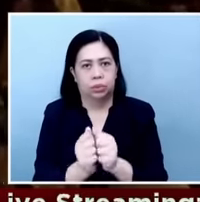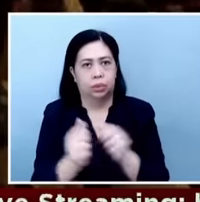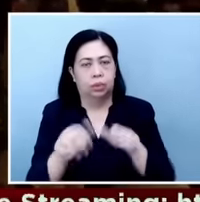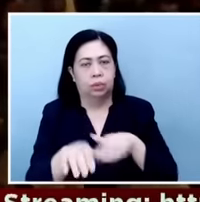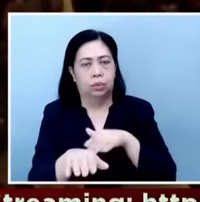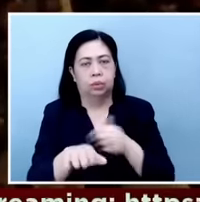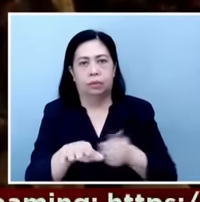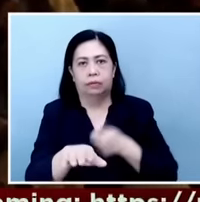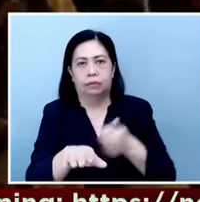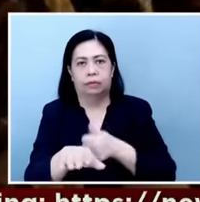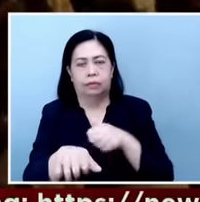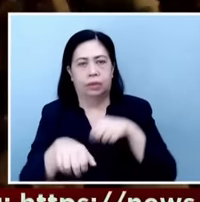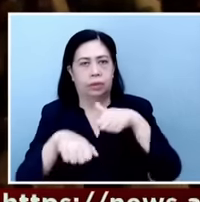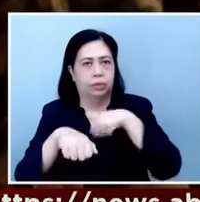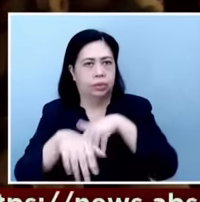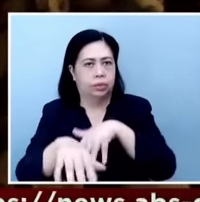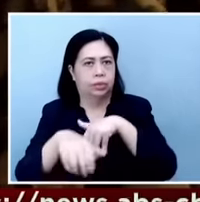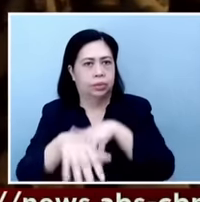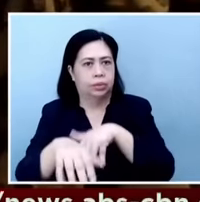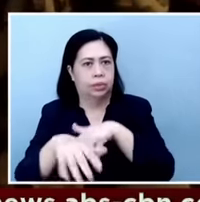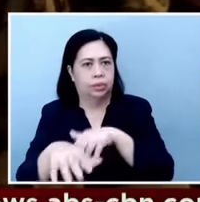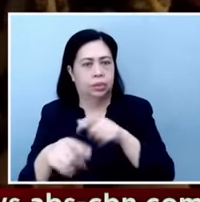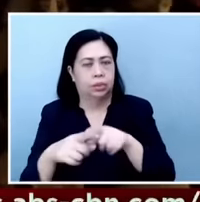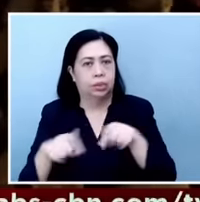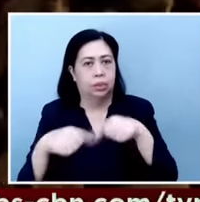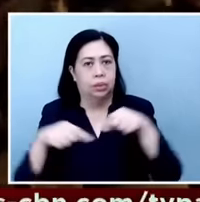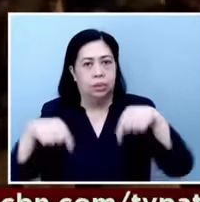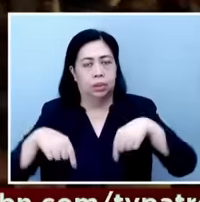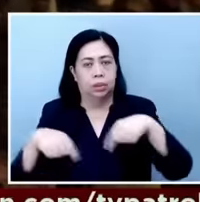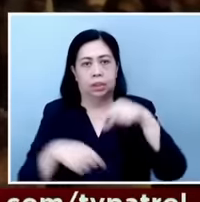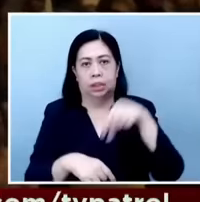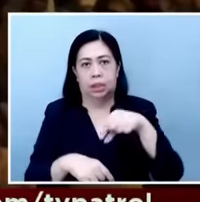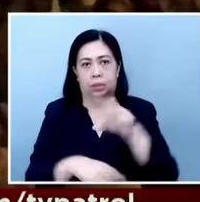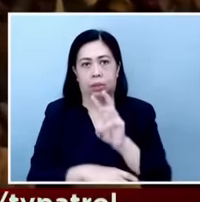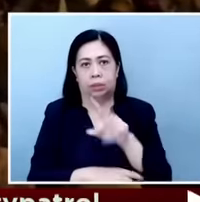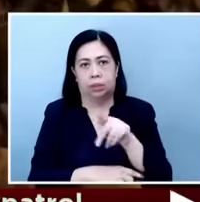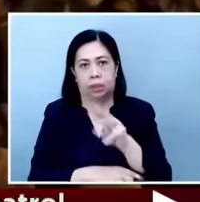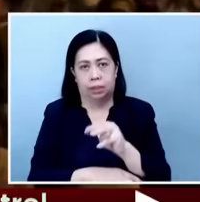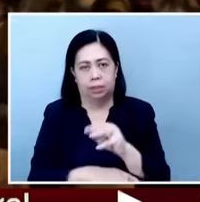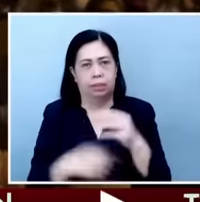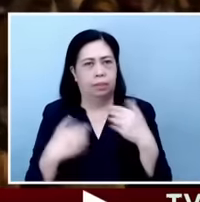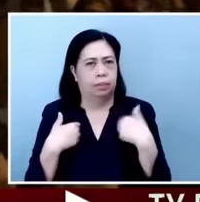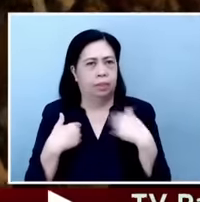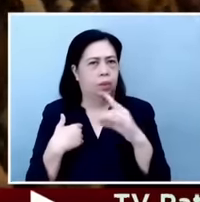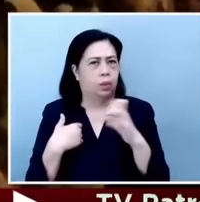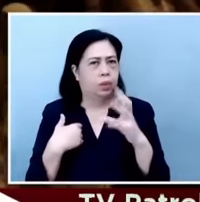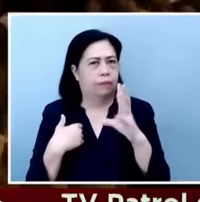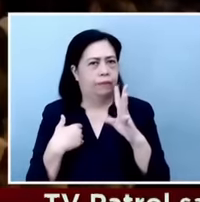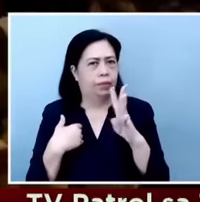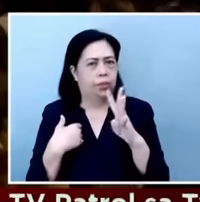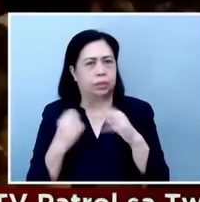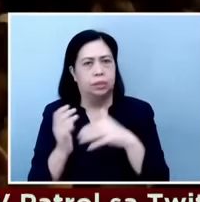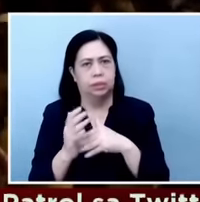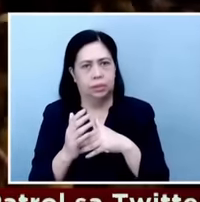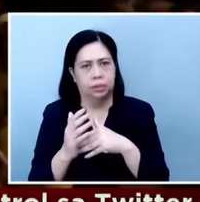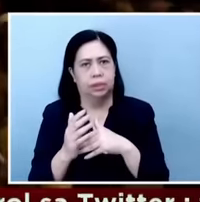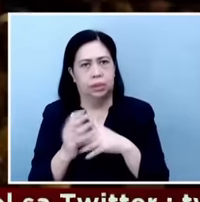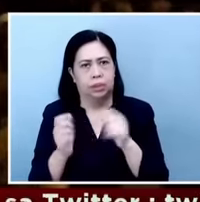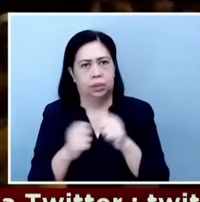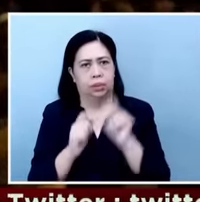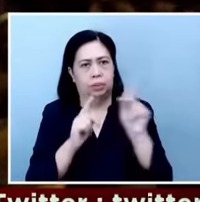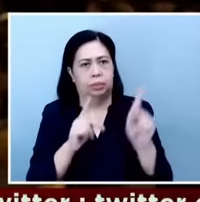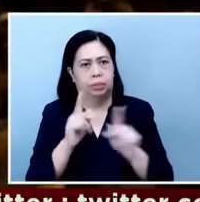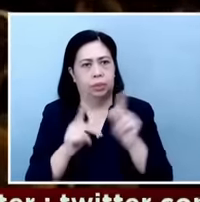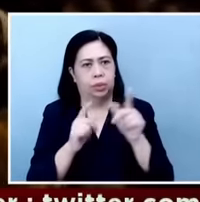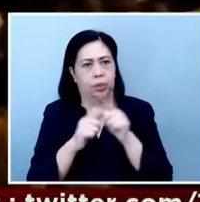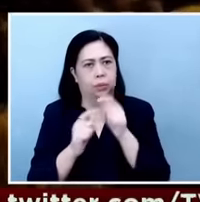sa prosesyon o doon sa andas ng Poong Nazareno. Habang dito sa Quiapo as of 6 p.m. ay nasa 154,000 yung mga kababayan natin